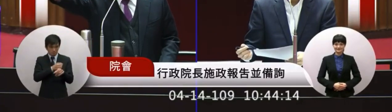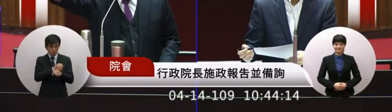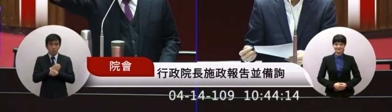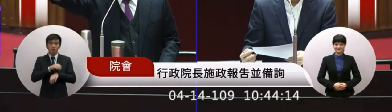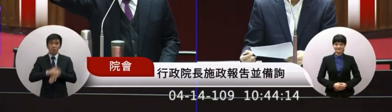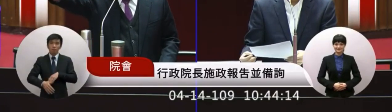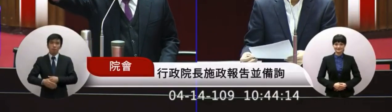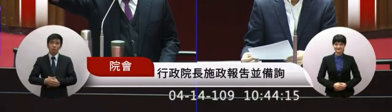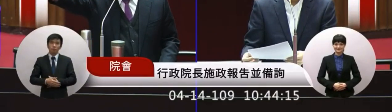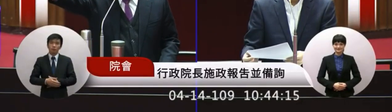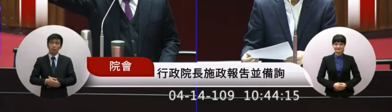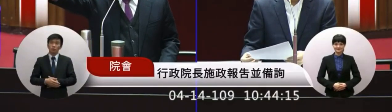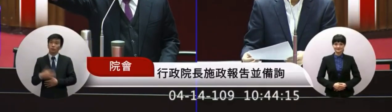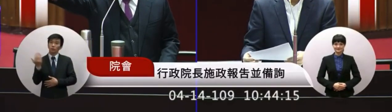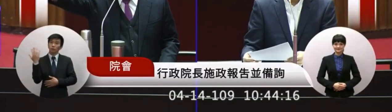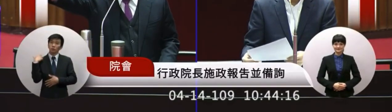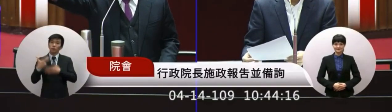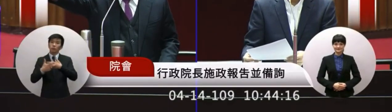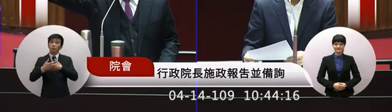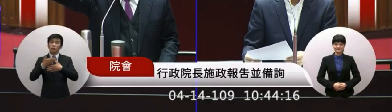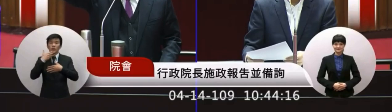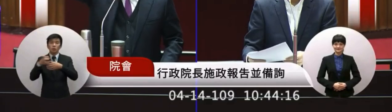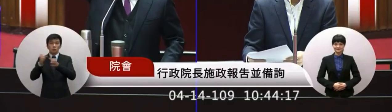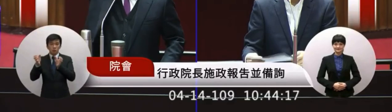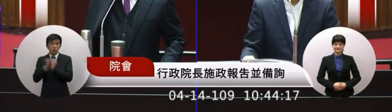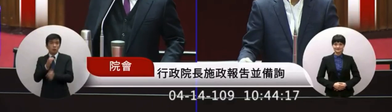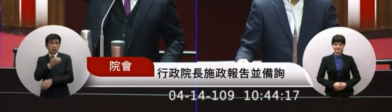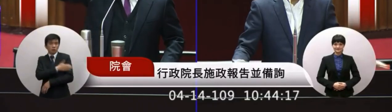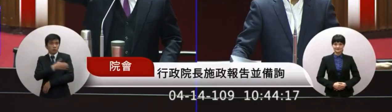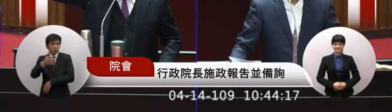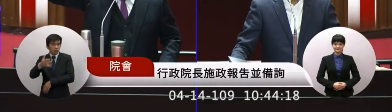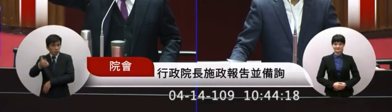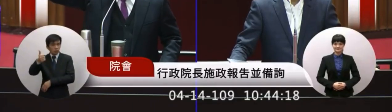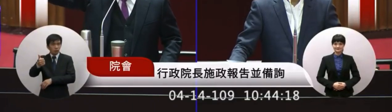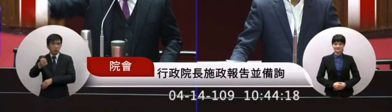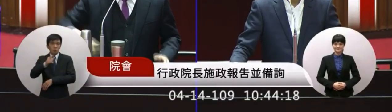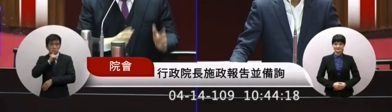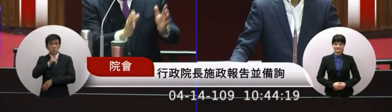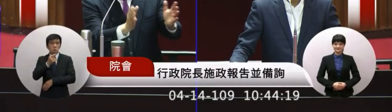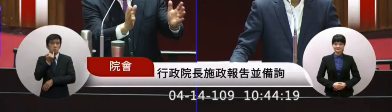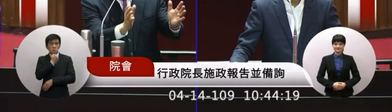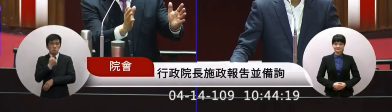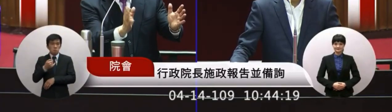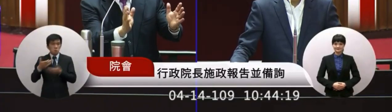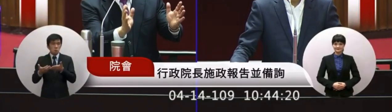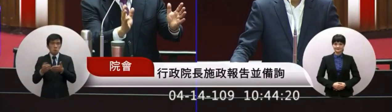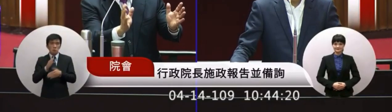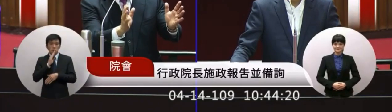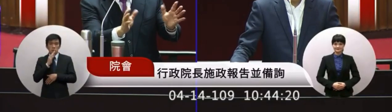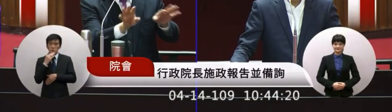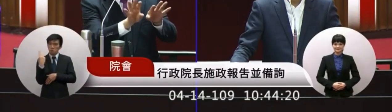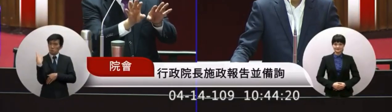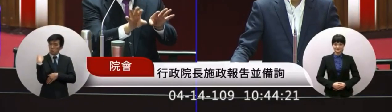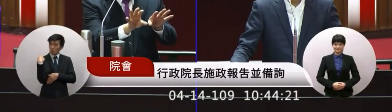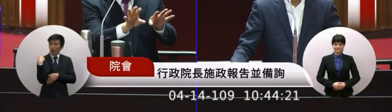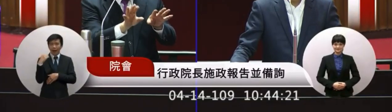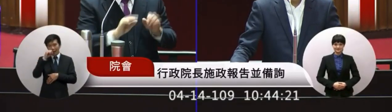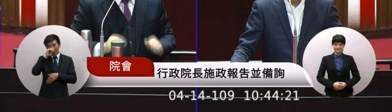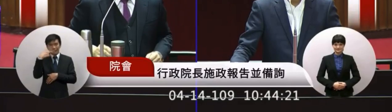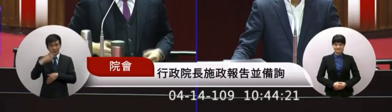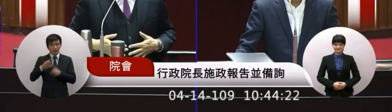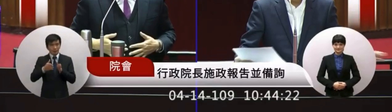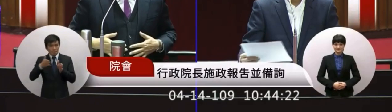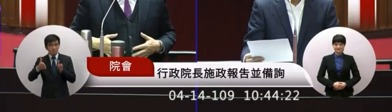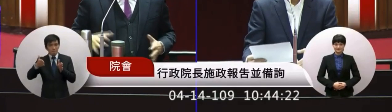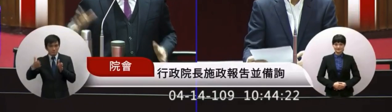来，卫福部指挥官陈时中还说，关键是礼拜天，他说，过给几礼拜，过给几礼拜，过看